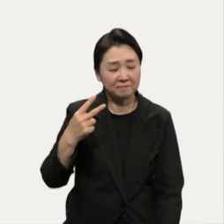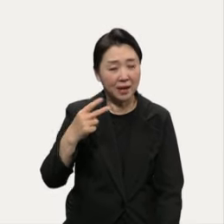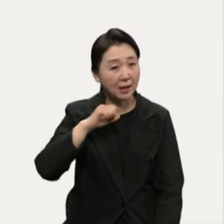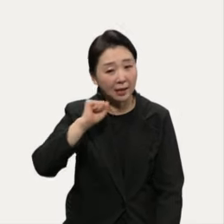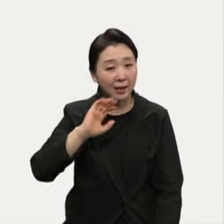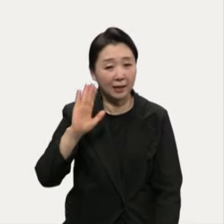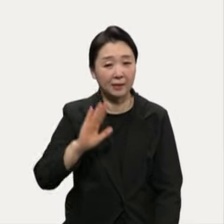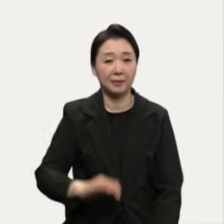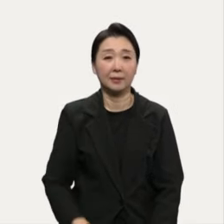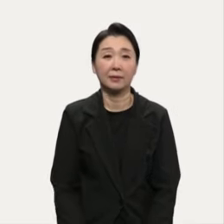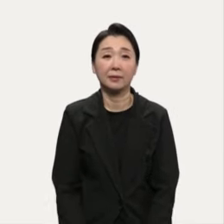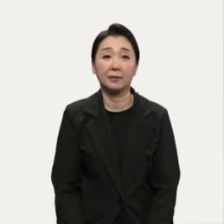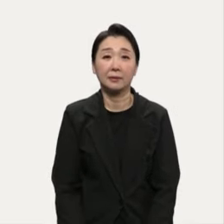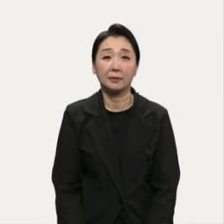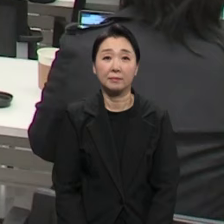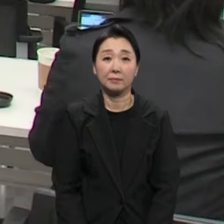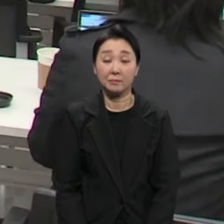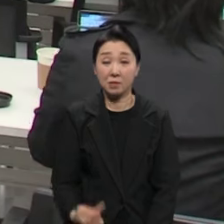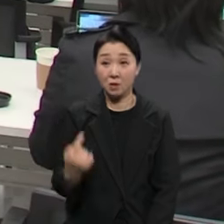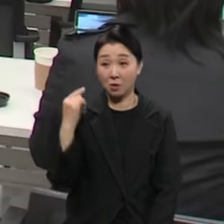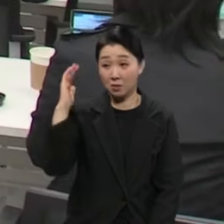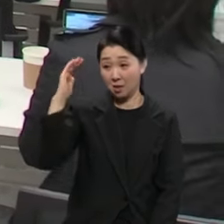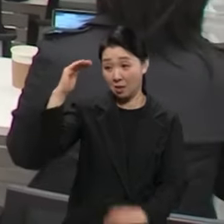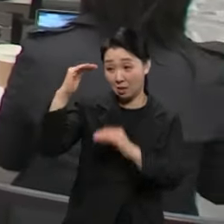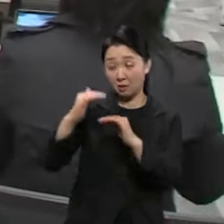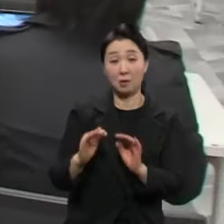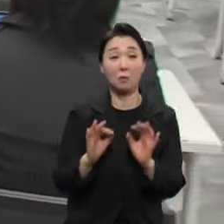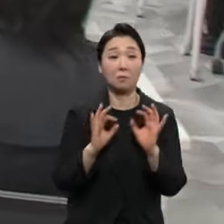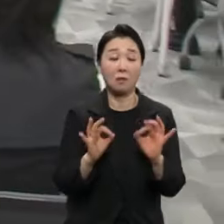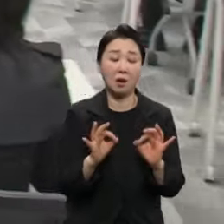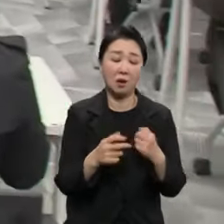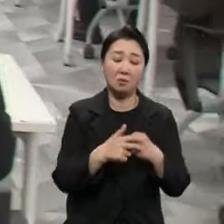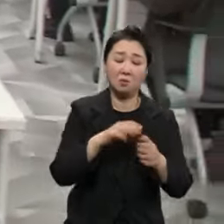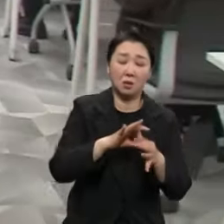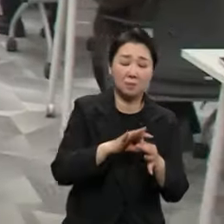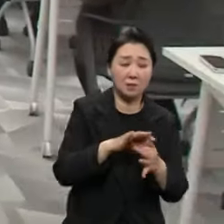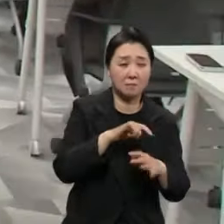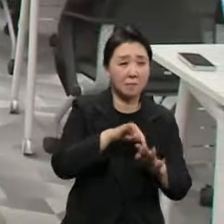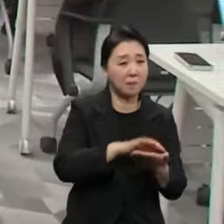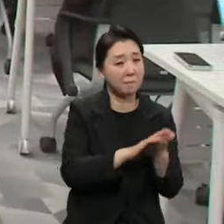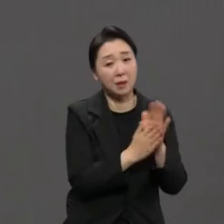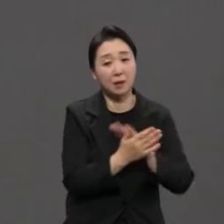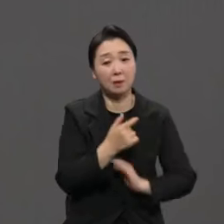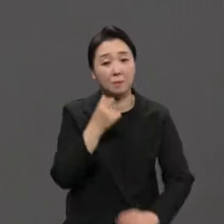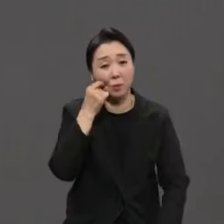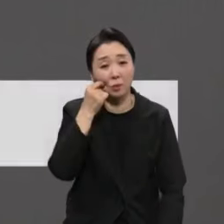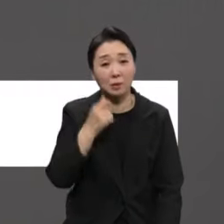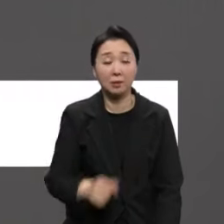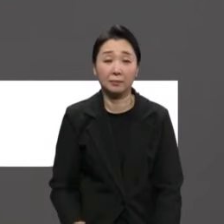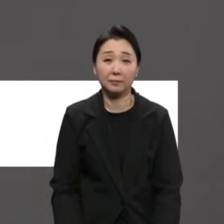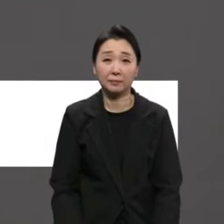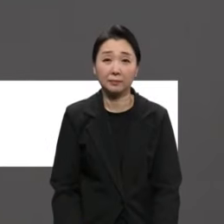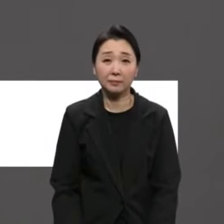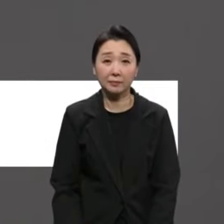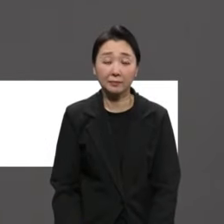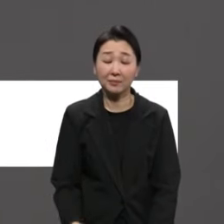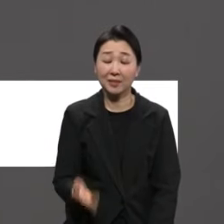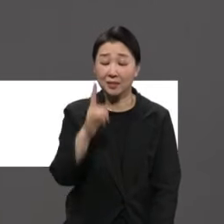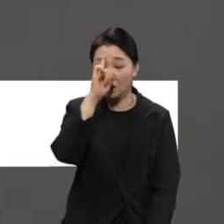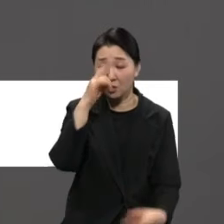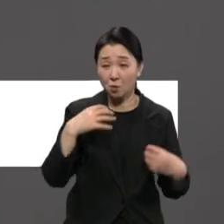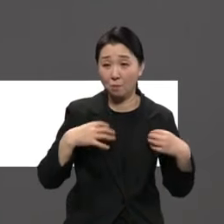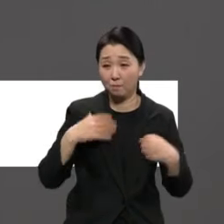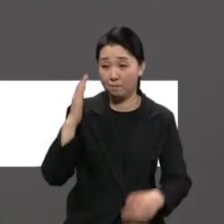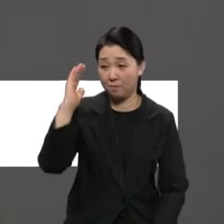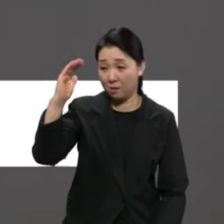겁니다. 하지만 어제 담화는 의료계를 움직이지 못했습니다. 이전에 정부에서 발표하셨던